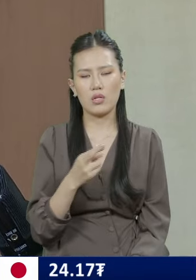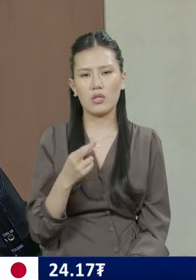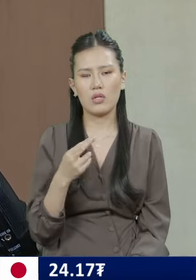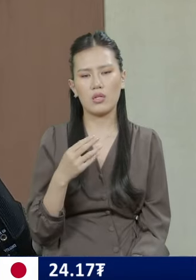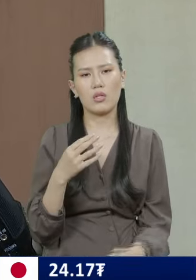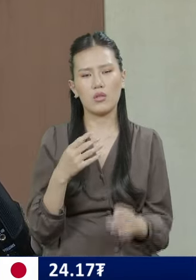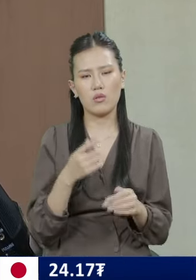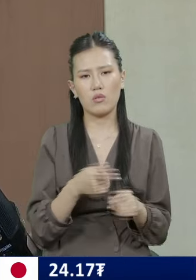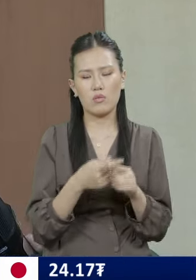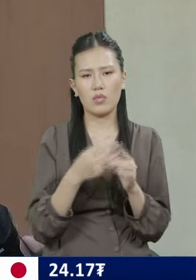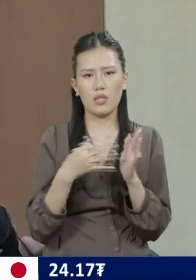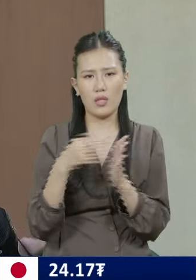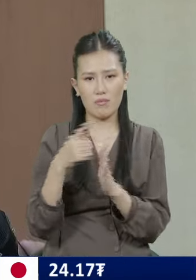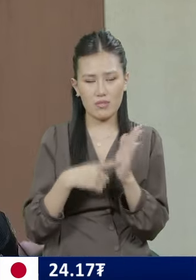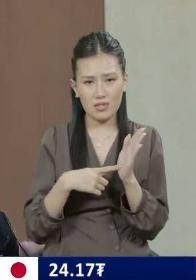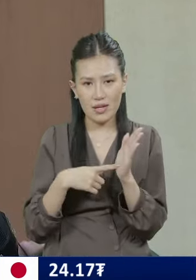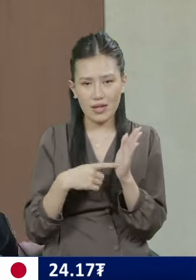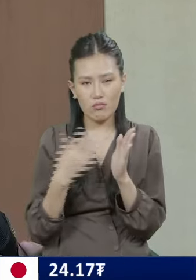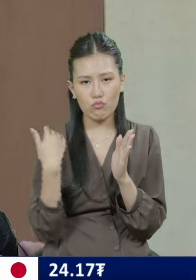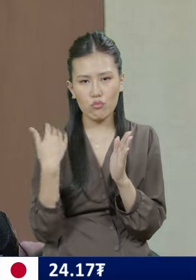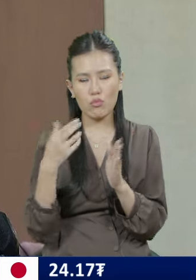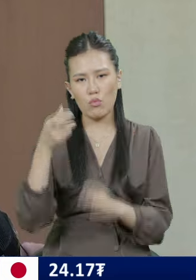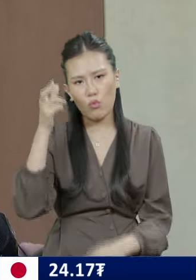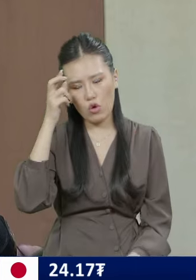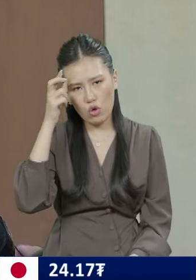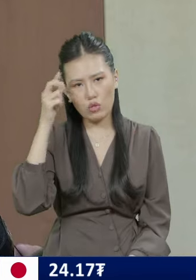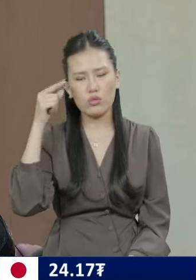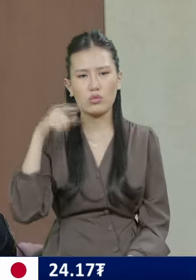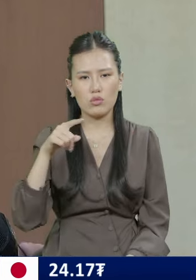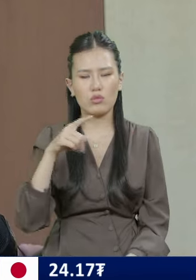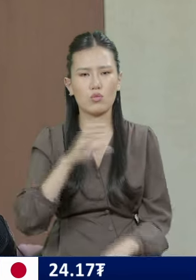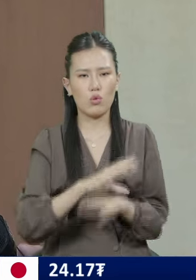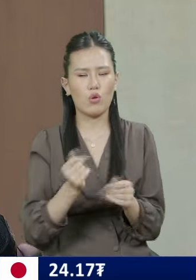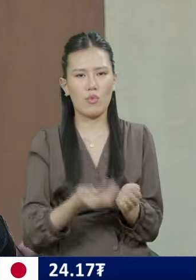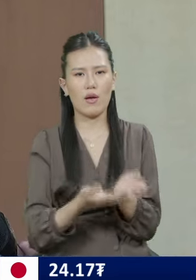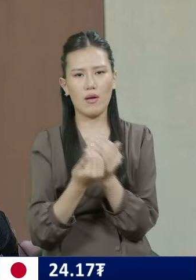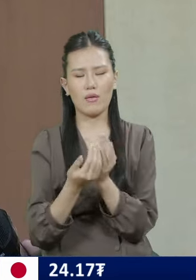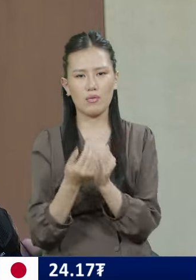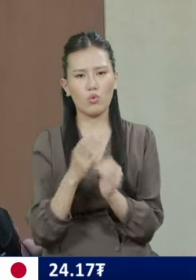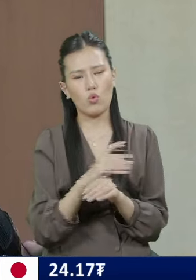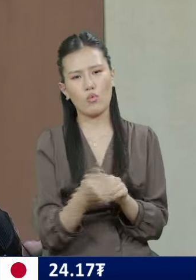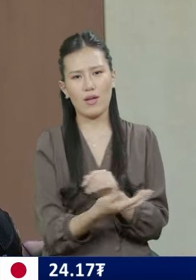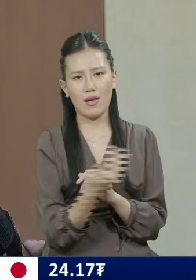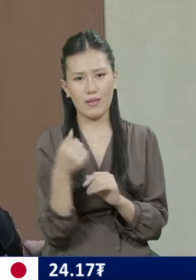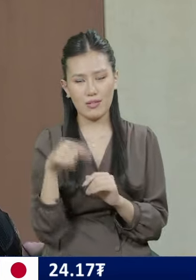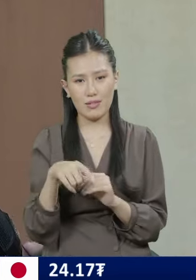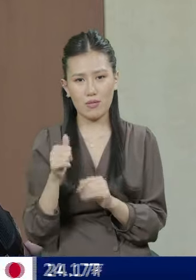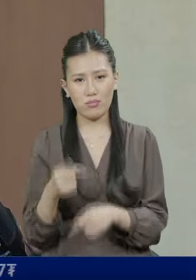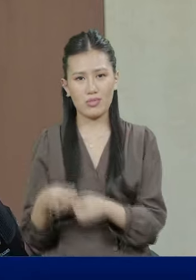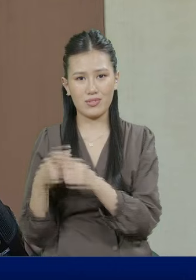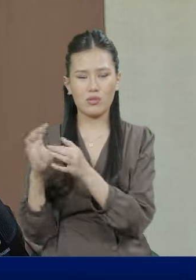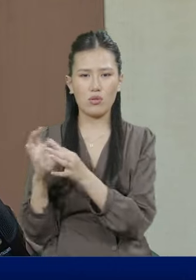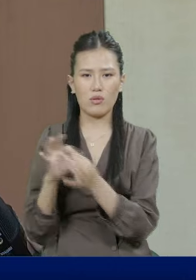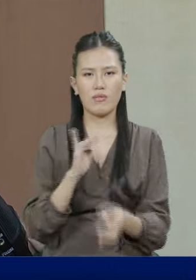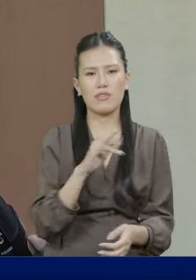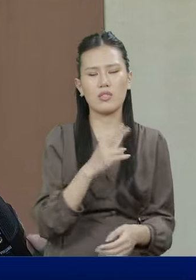юу вэ гэхээр ерөөсө босролын үйлчилгээний салбарын үнийн өсөлт бол одоо голлох өсөлтийг тайлбарлаж байгаа. За энэ яагаад вэ гэхээр